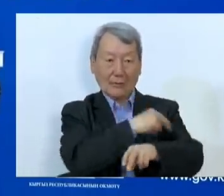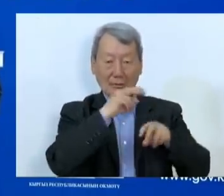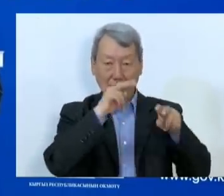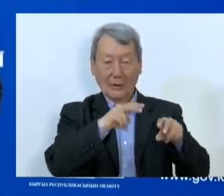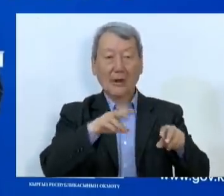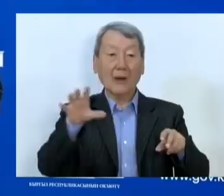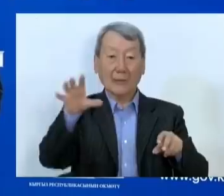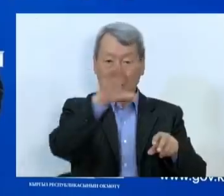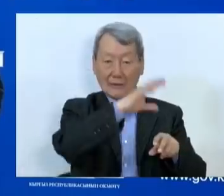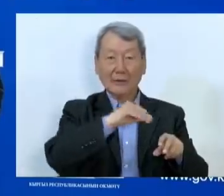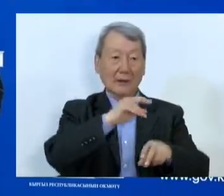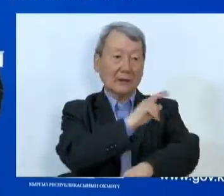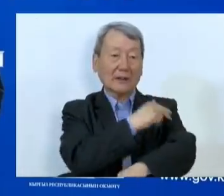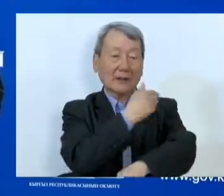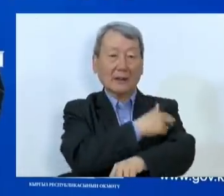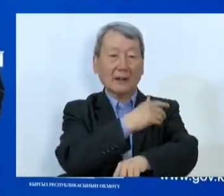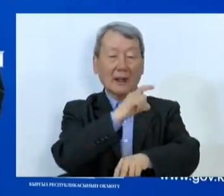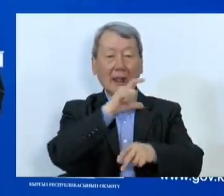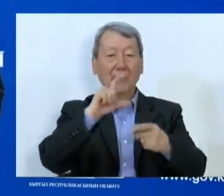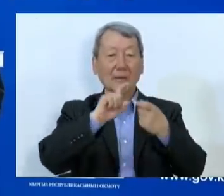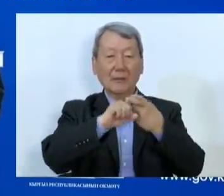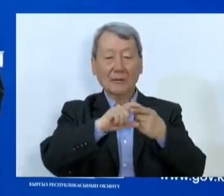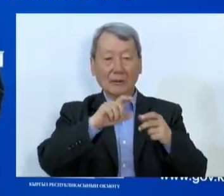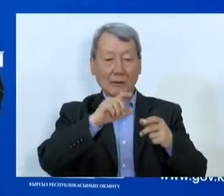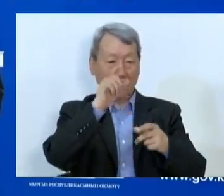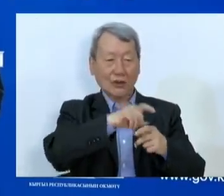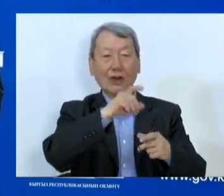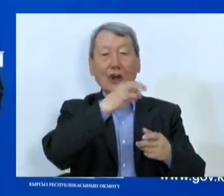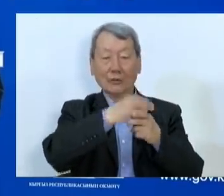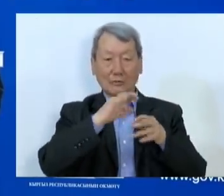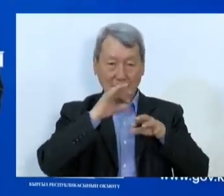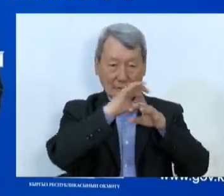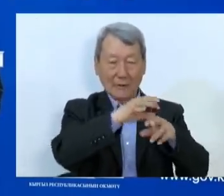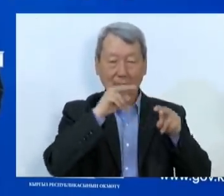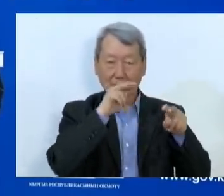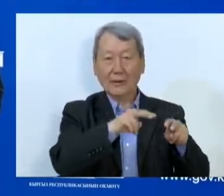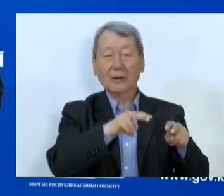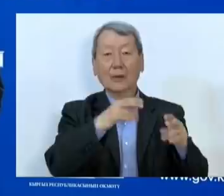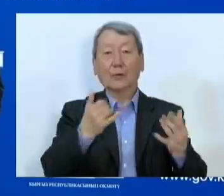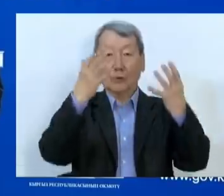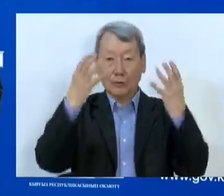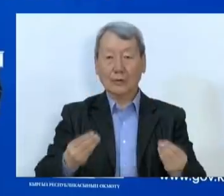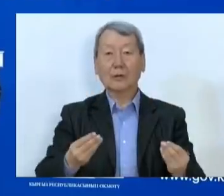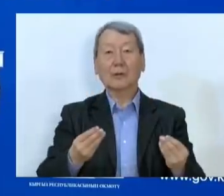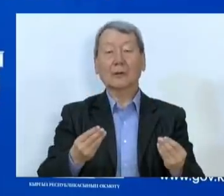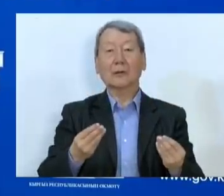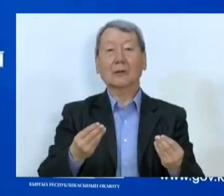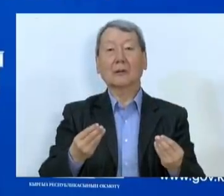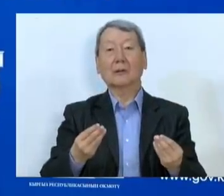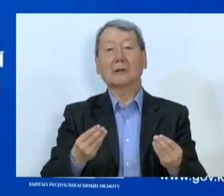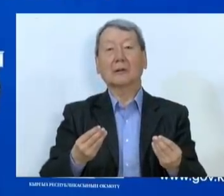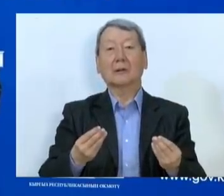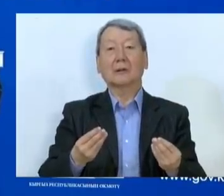болуп, ушунун баарына тең санитардык эпидемиологиялык изилдөөлөр жүрүп, ушу бүгүнкү күндө